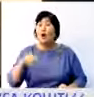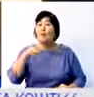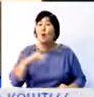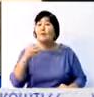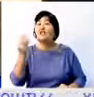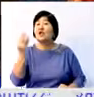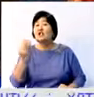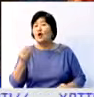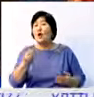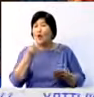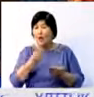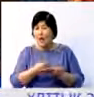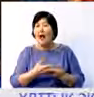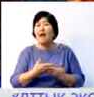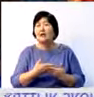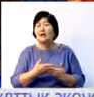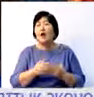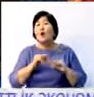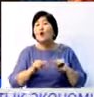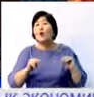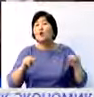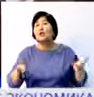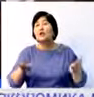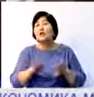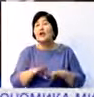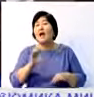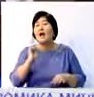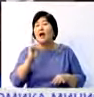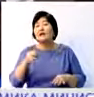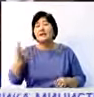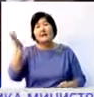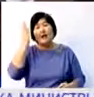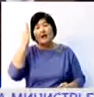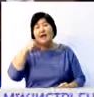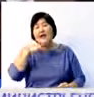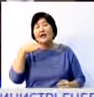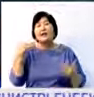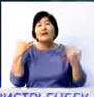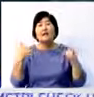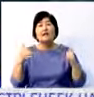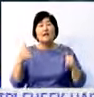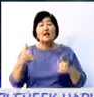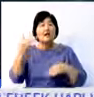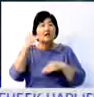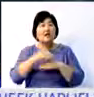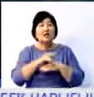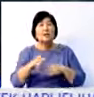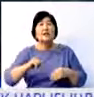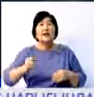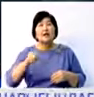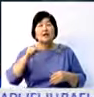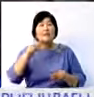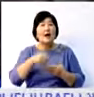Мұхамбетқали Шыңғысов ұлағатты. Ұстаздығымен қатар ақындық талантымен талайды тәнт еткен. Кеш барысында замандастары